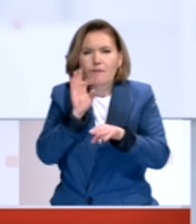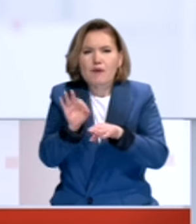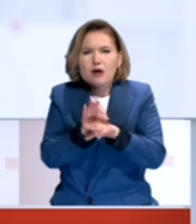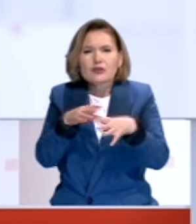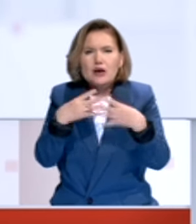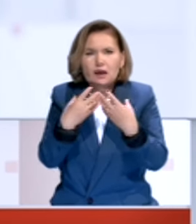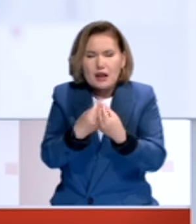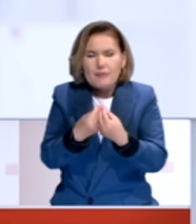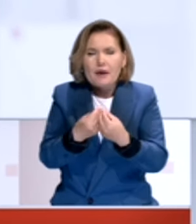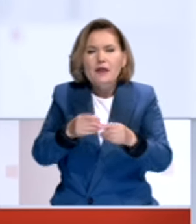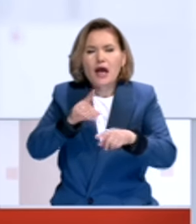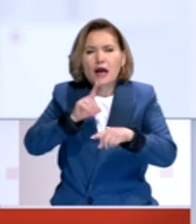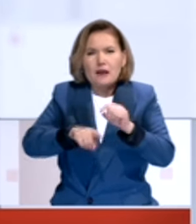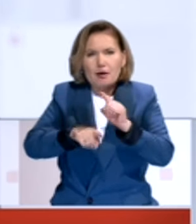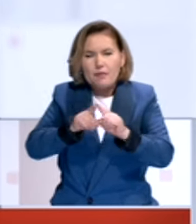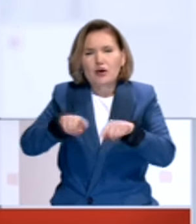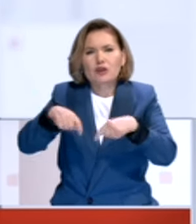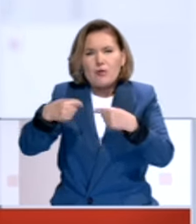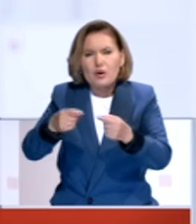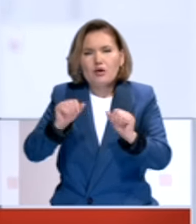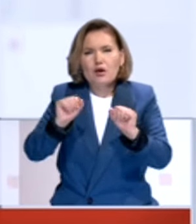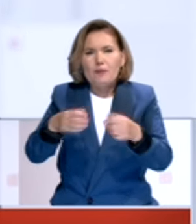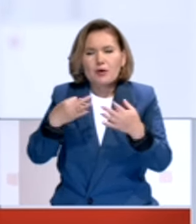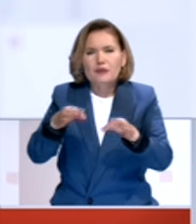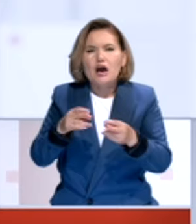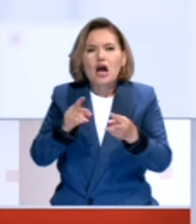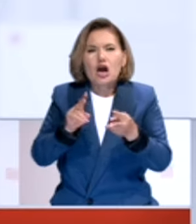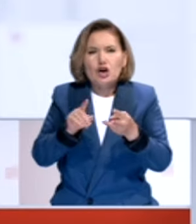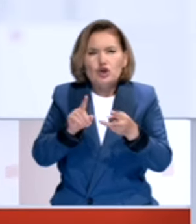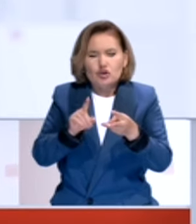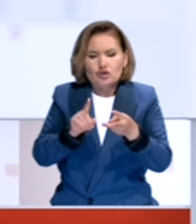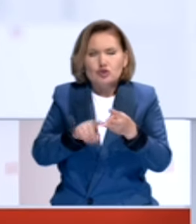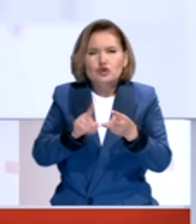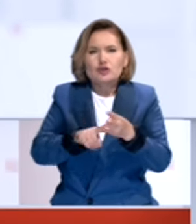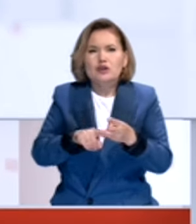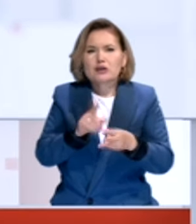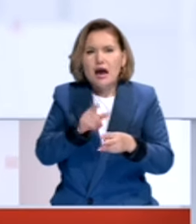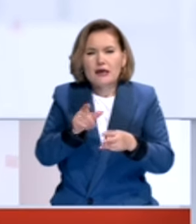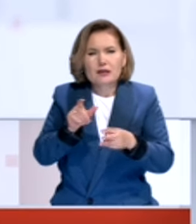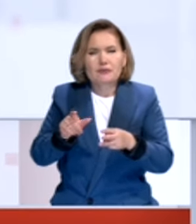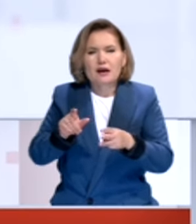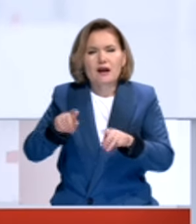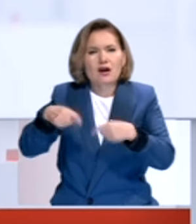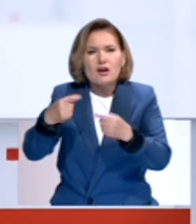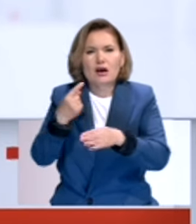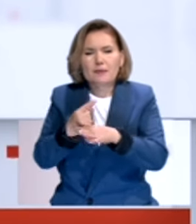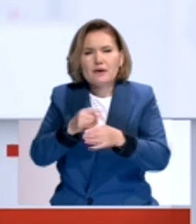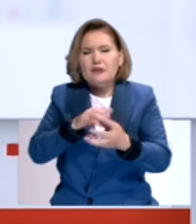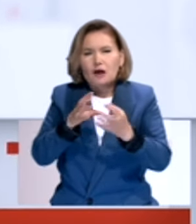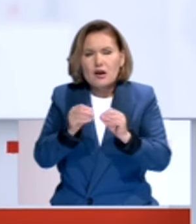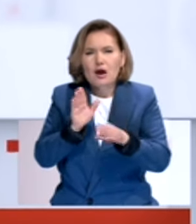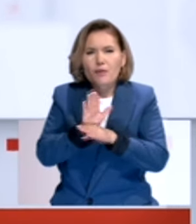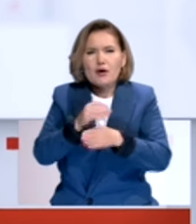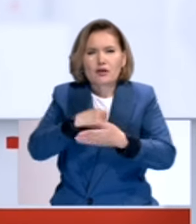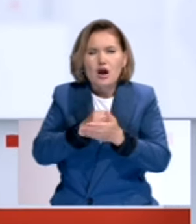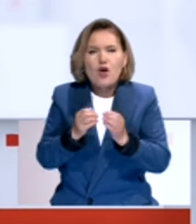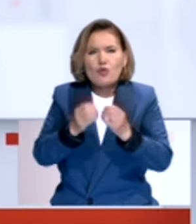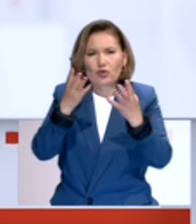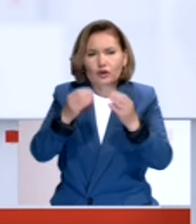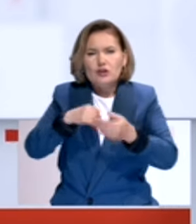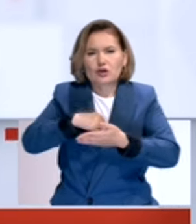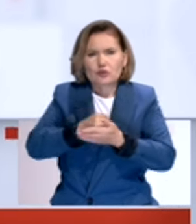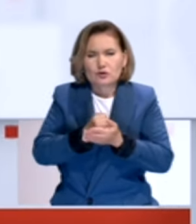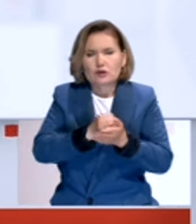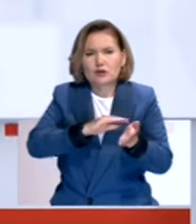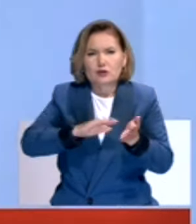немесе жақын туыстарына беру де көзделген, бірақ үшінші тұлғаларға берілмейді. Бұйрық ресми жарияланғаннан кейін 10 күннен соң күшіне